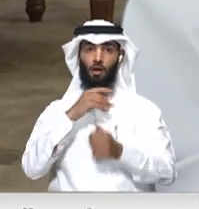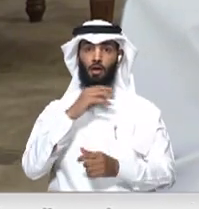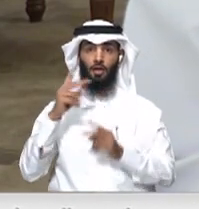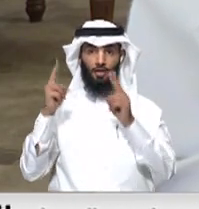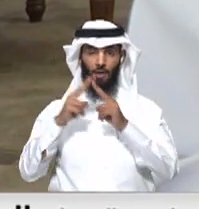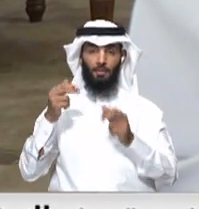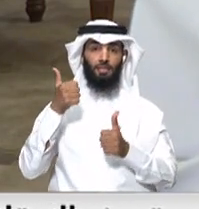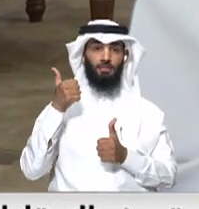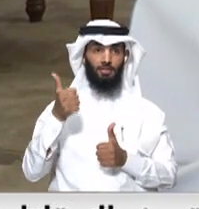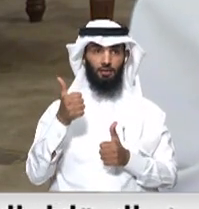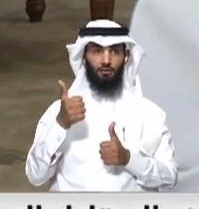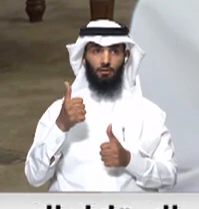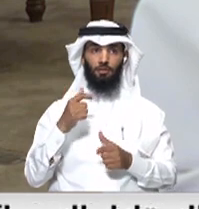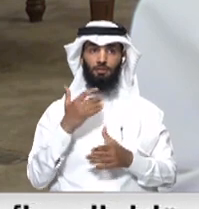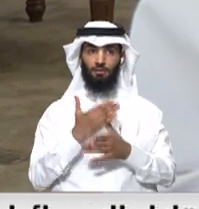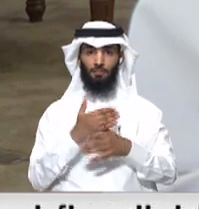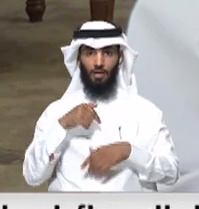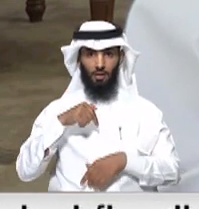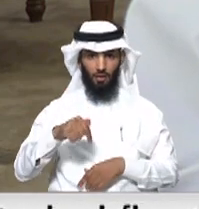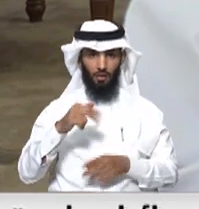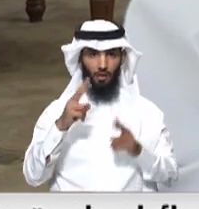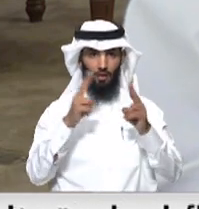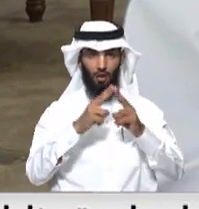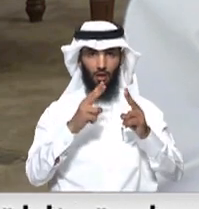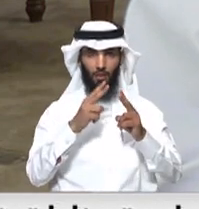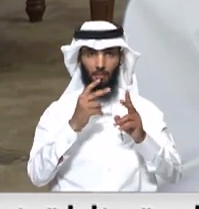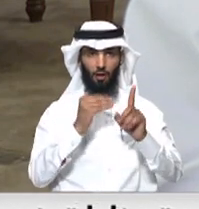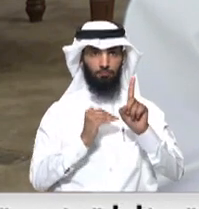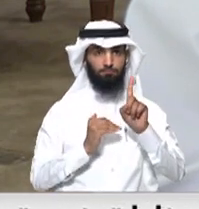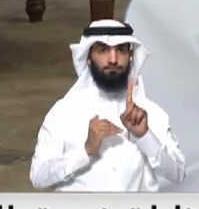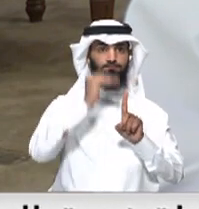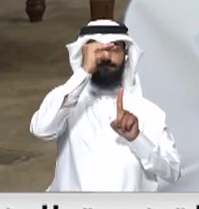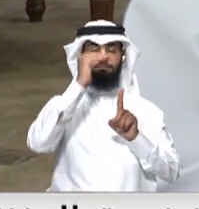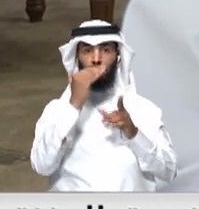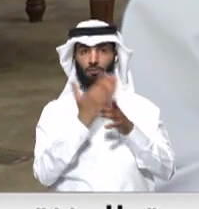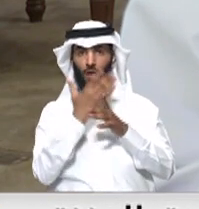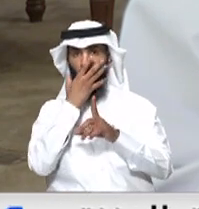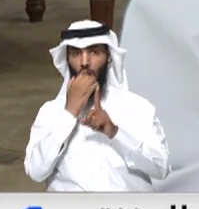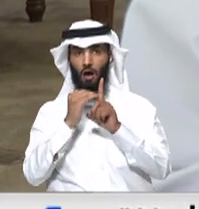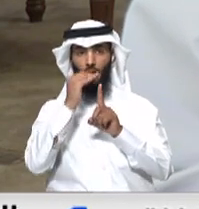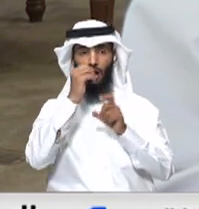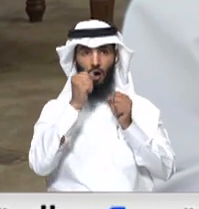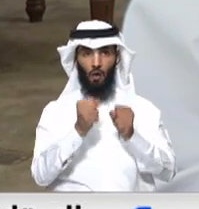الاستهلاك متزايد خلال ارتفاع درجات الحرارة. فيصل الجاسم، تلفزيون دولة الكويت.